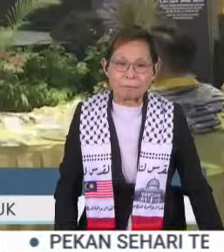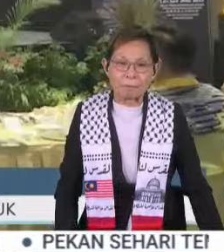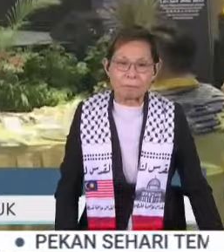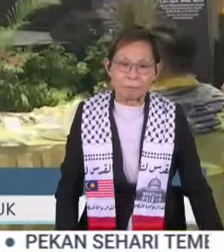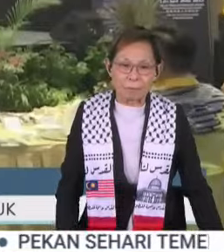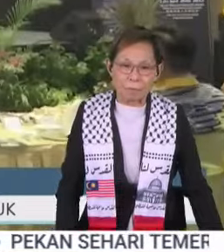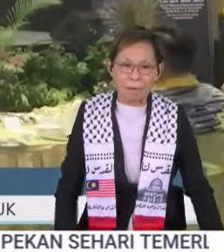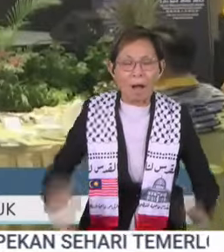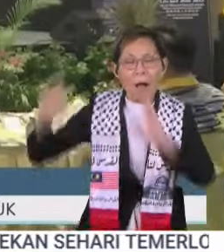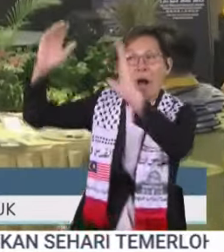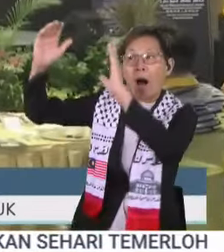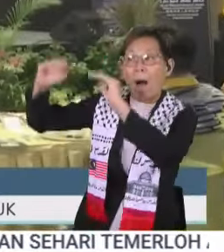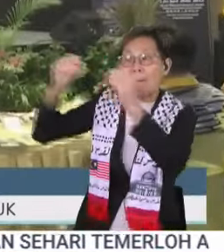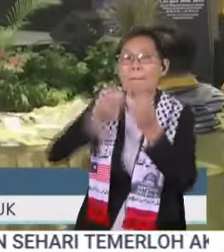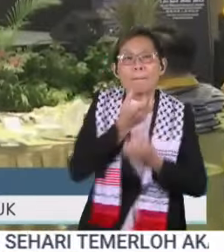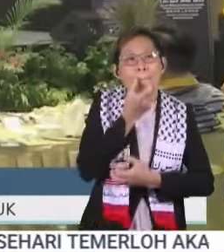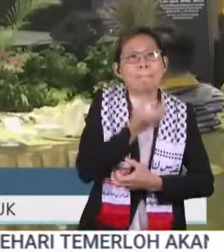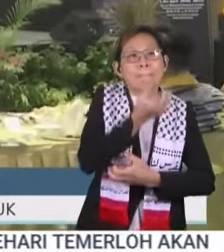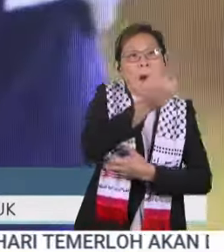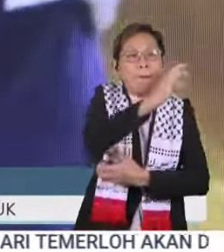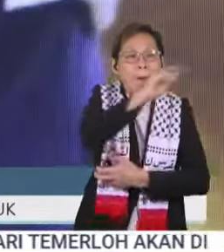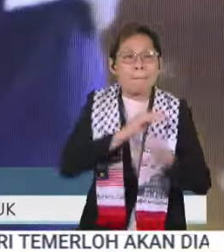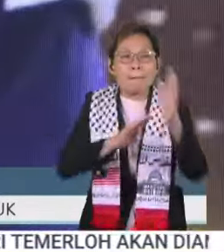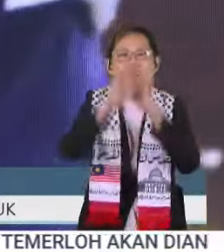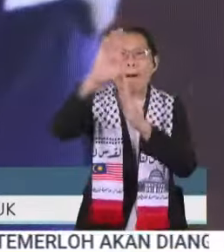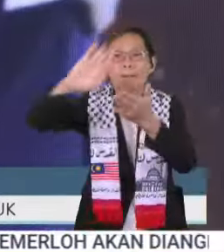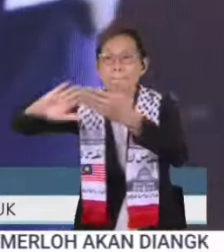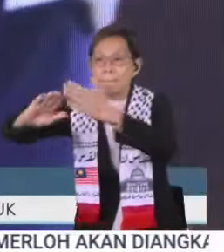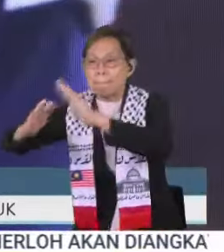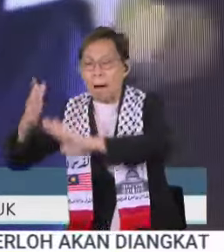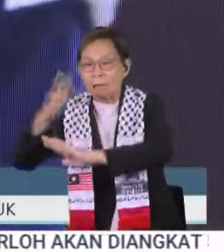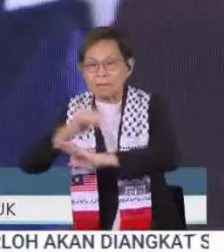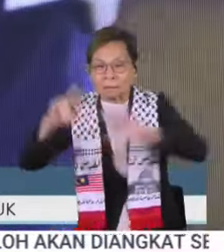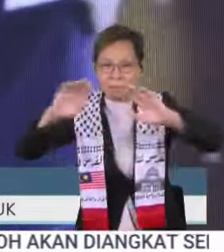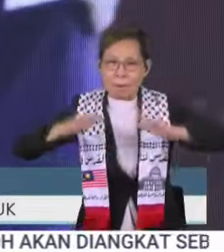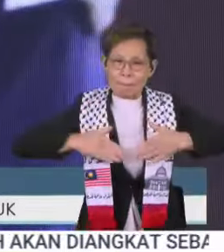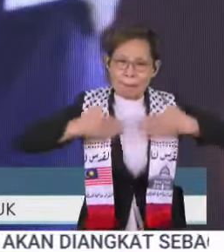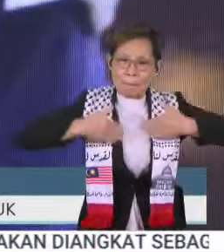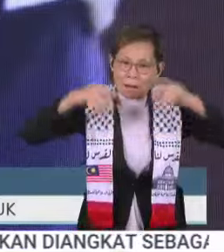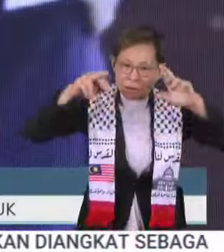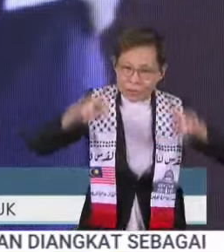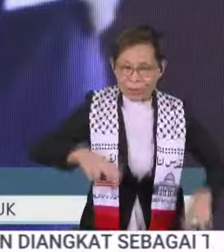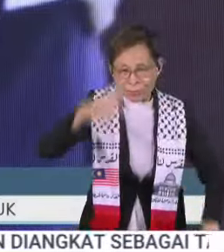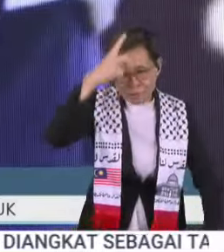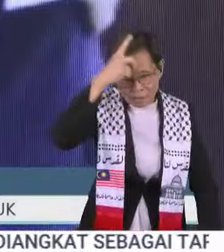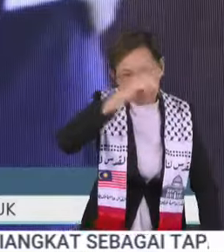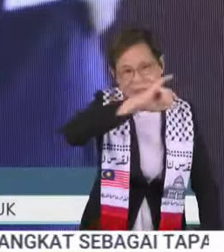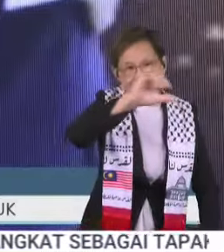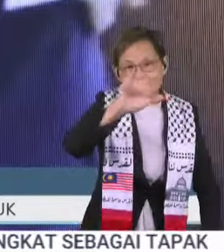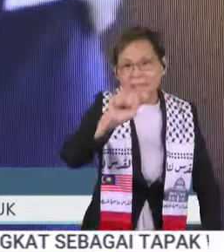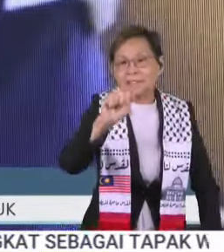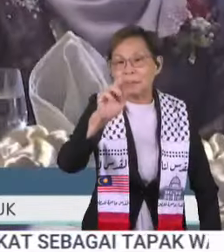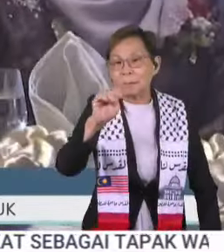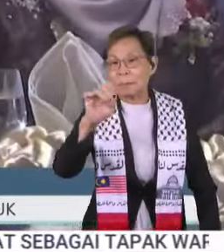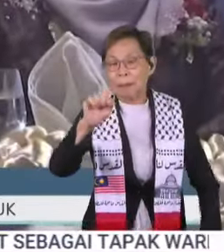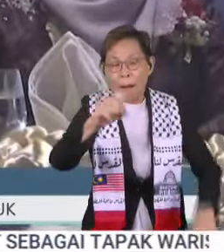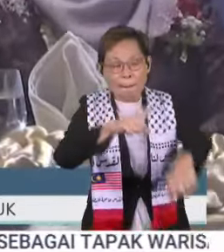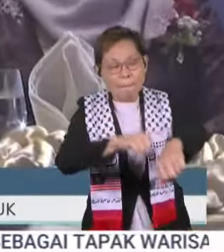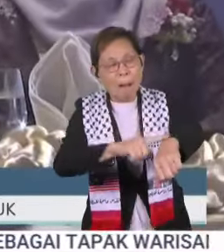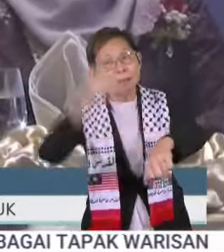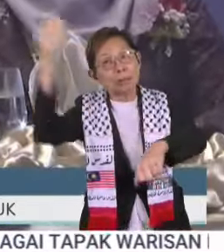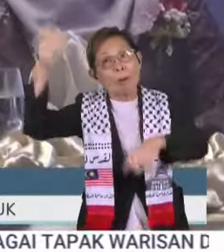mereka Harapan itu disuarakan menteri pembangunan masyarakat dan kesejahteraan rakyat Datuk James Ratib ketika